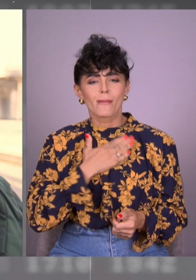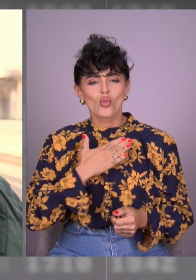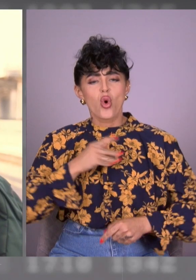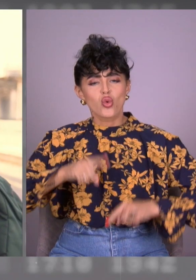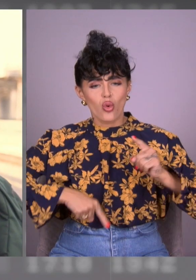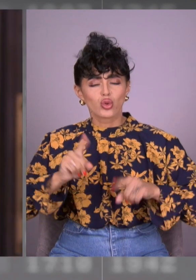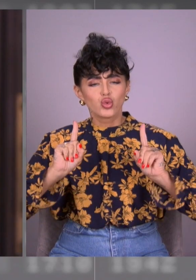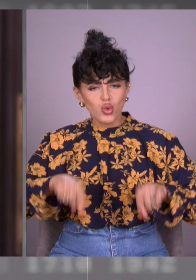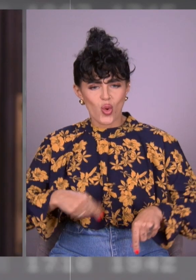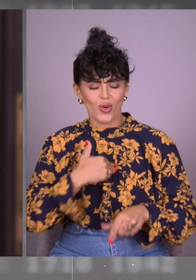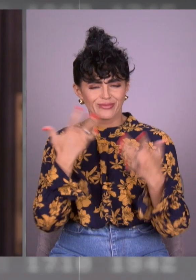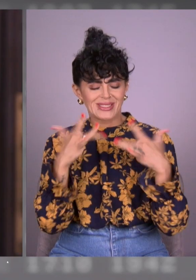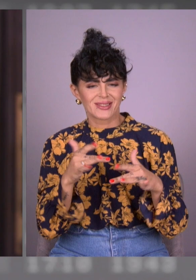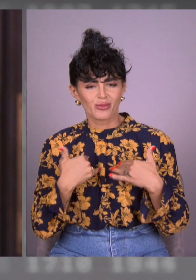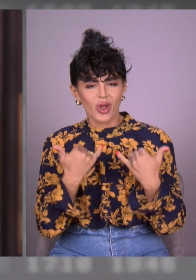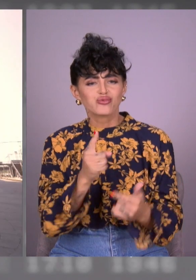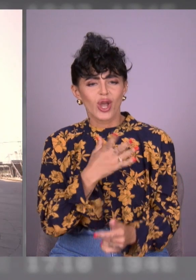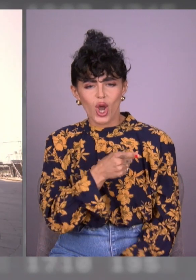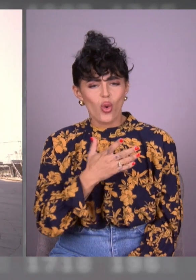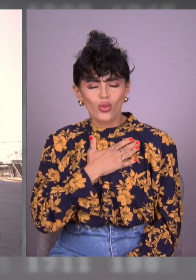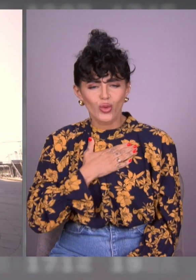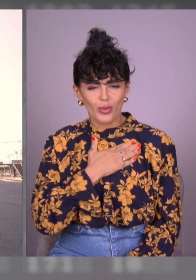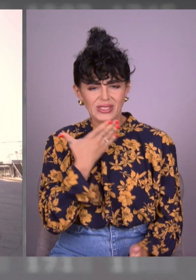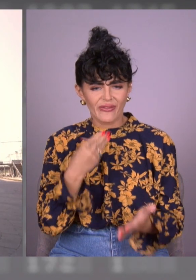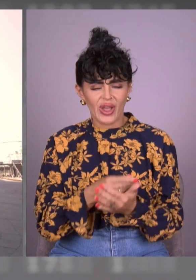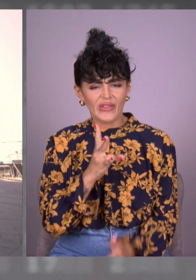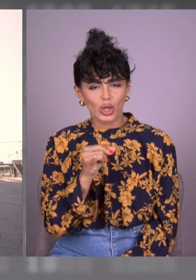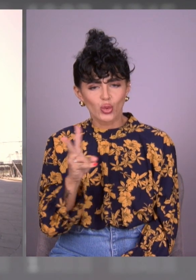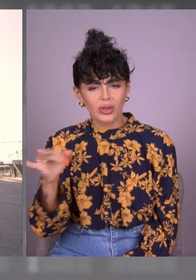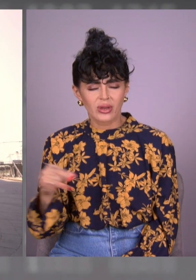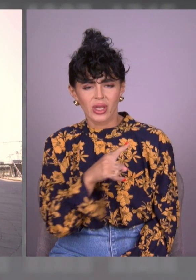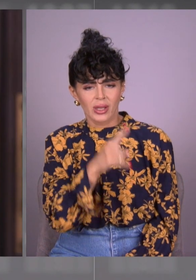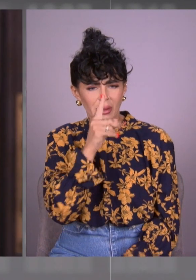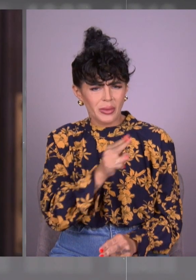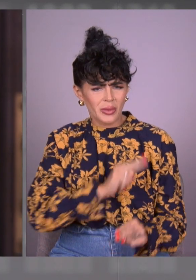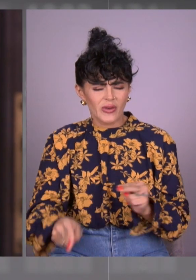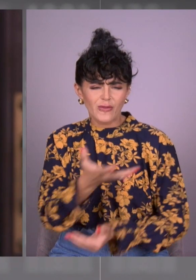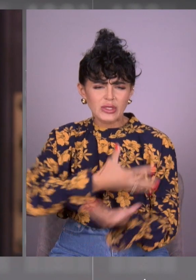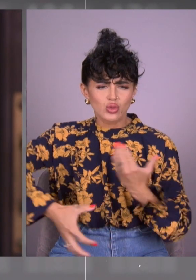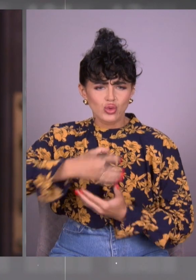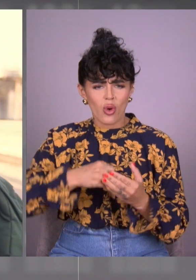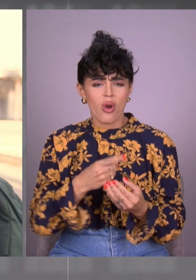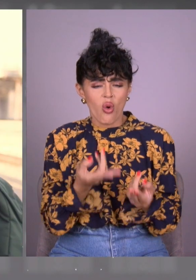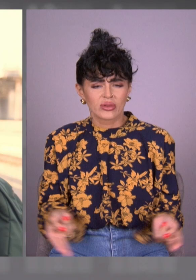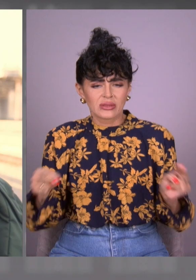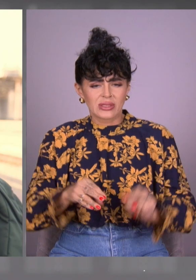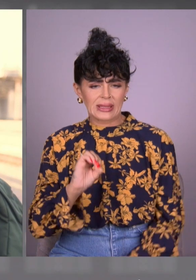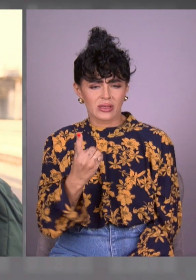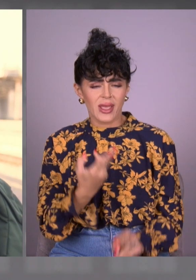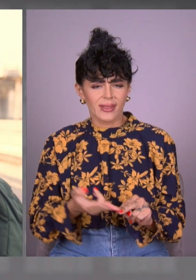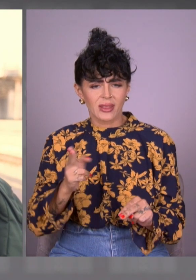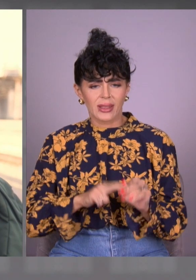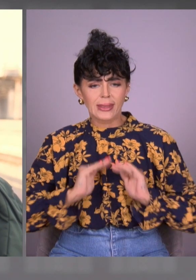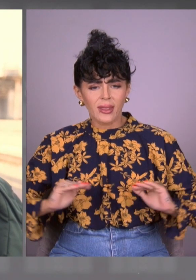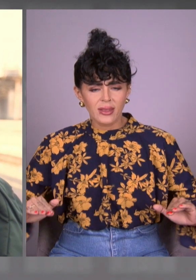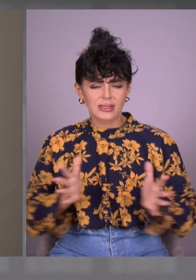батьків, бо вони теж обожнюють онуків, і вони втратили все, що в них було, і крім онуків, і звичайно, що нас, дітей, в